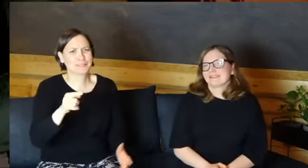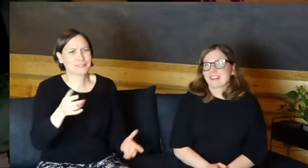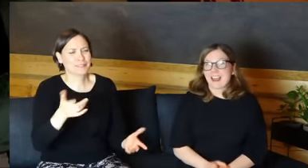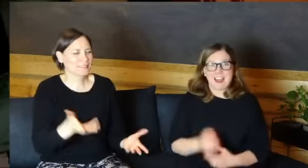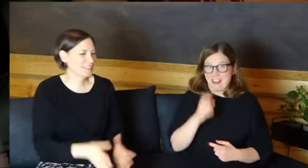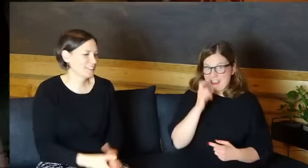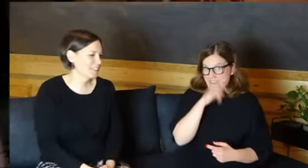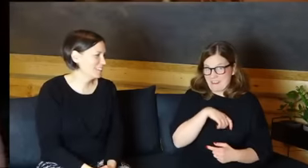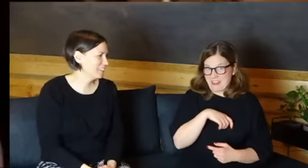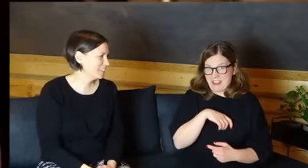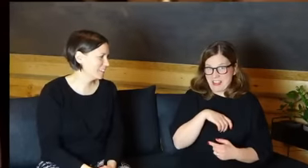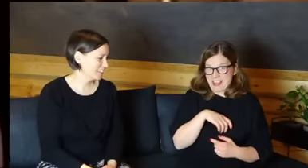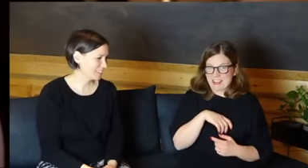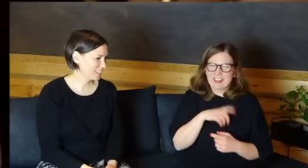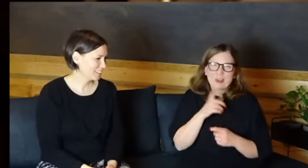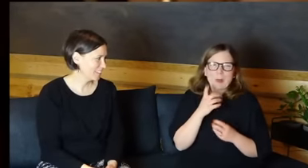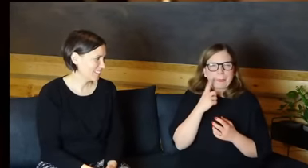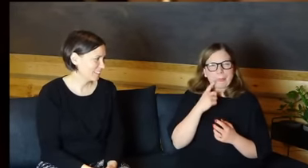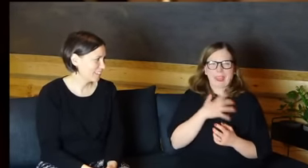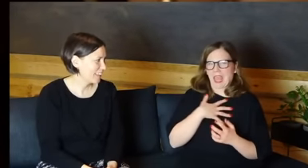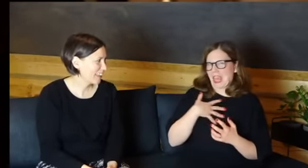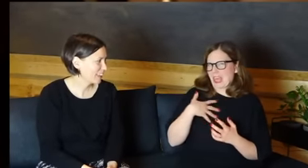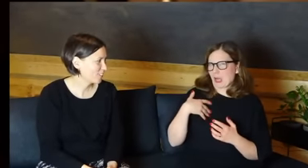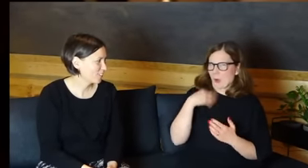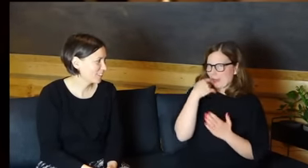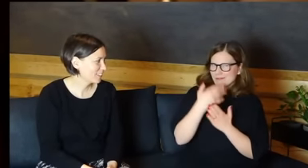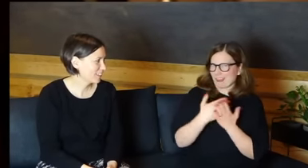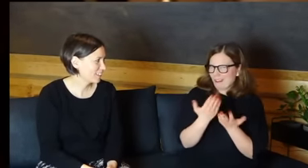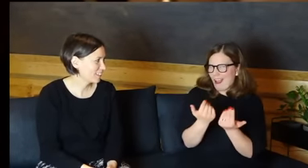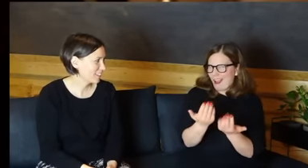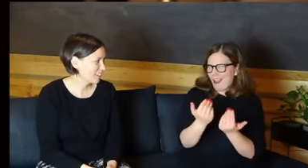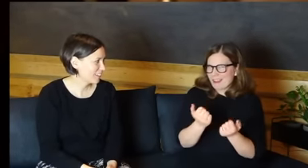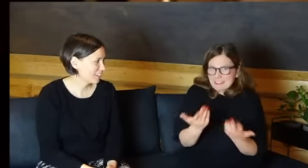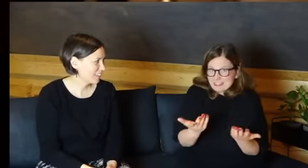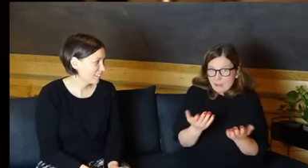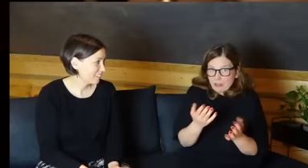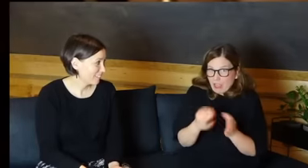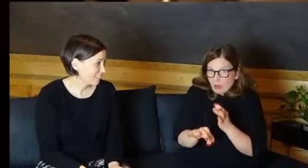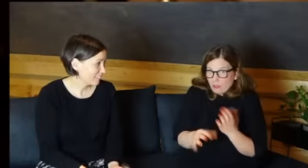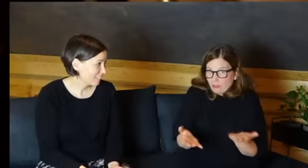Ai eikö saada nyt jotain herkullista tarinaa sieltä?